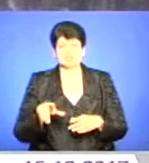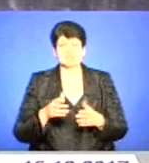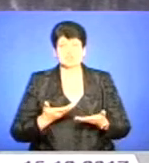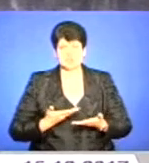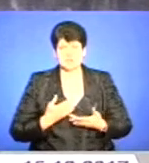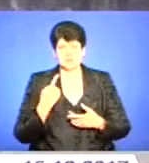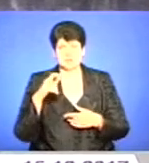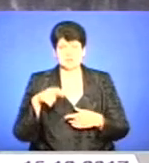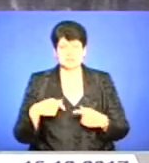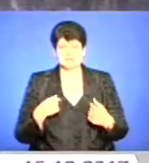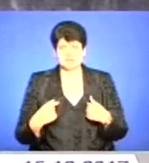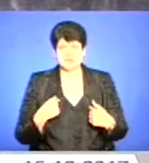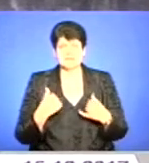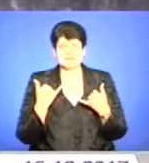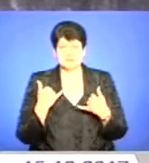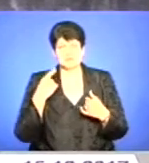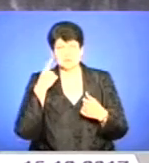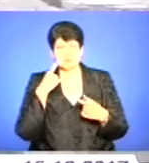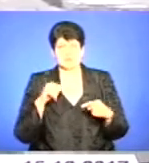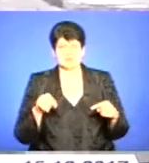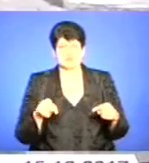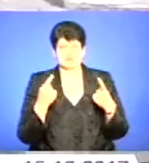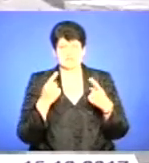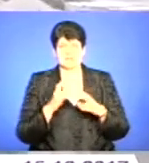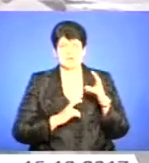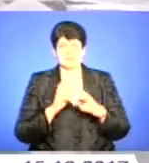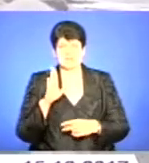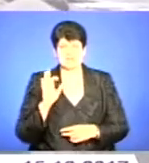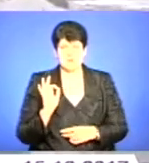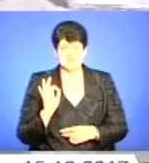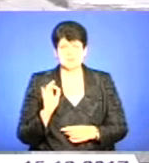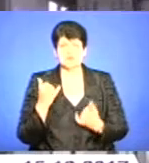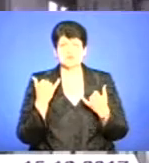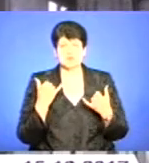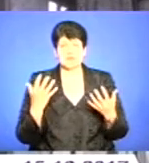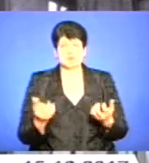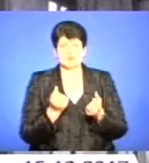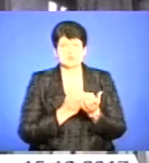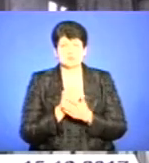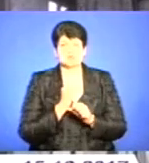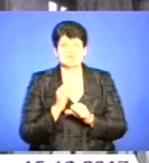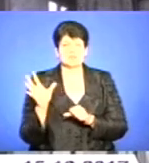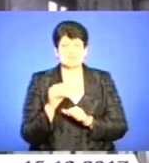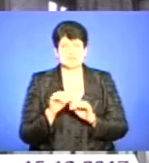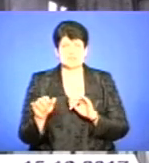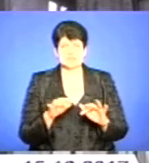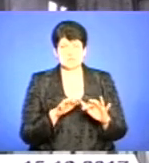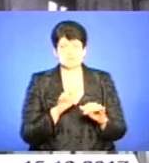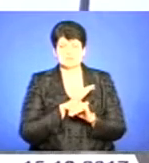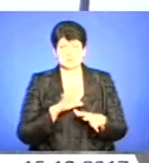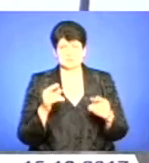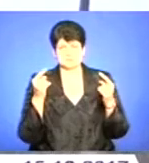Зараз займаємося питанням, як тут ліквідувати і відновити виробництво. На сьогодні рятувальні служби здійснили усі заходи для запобігання